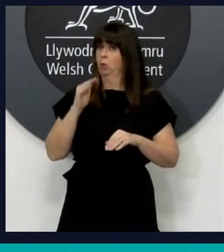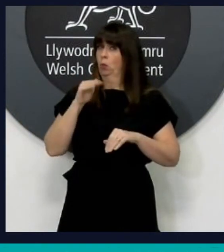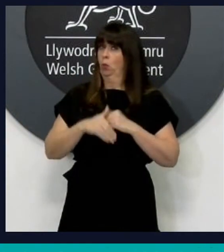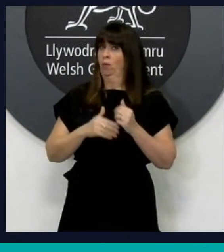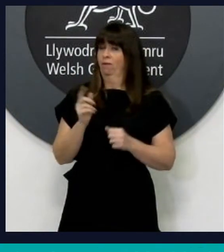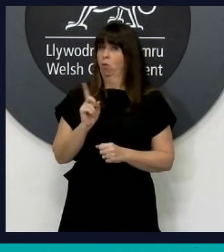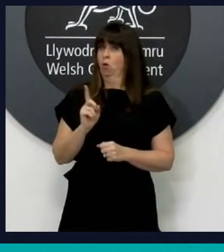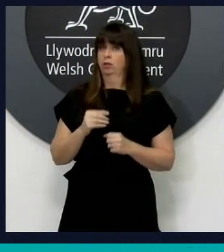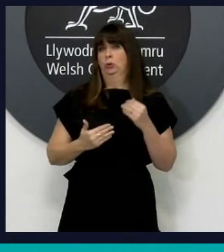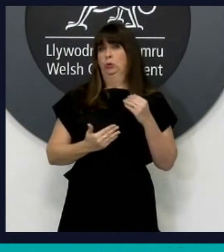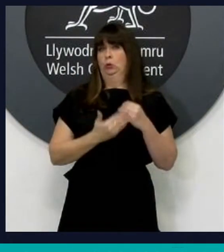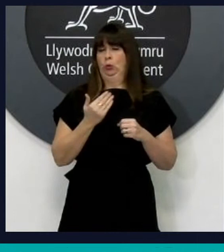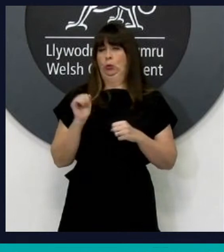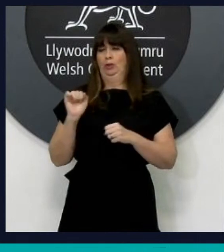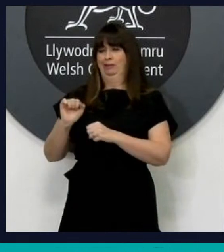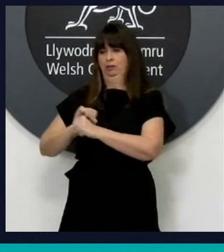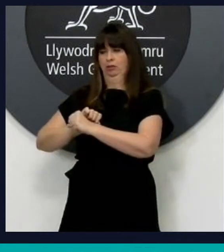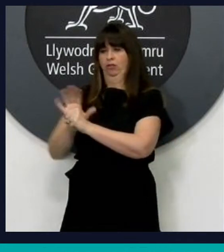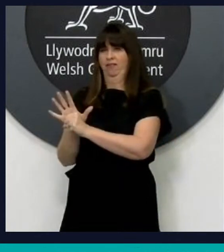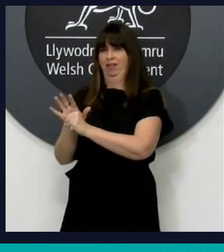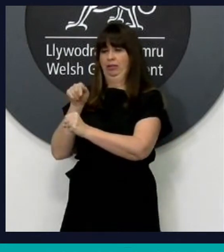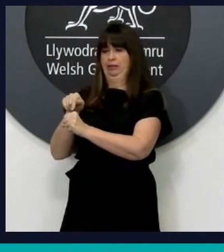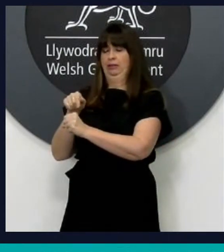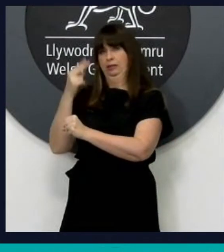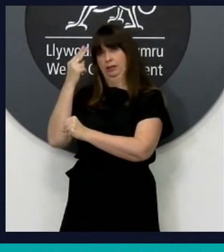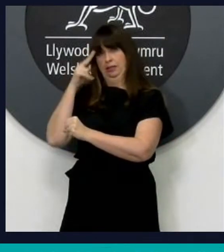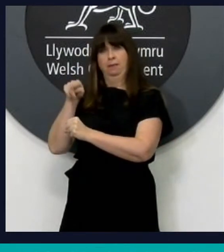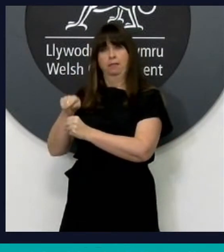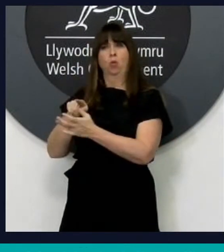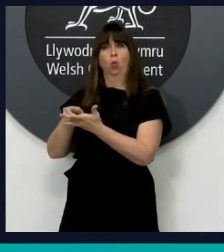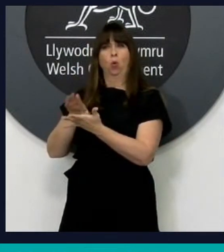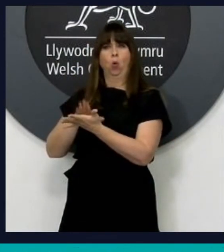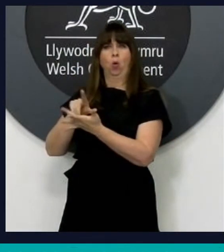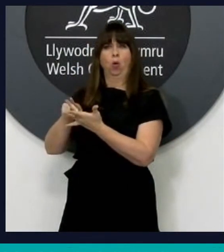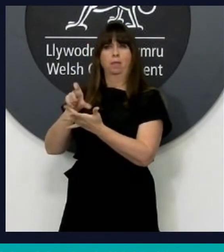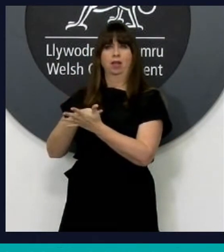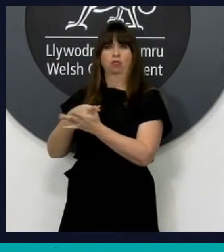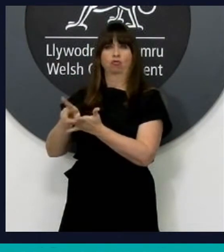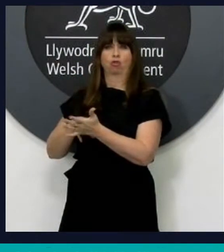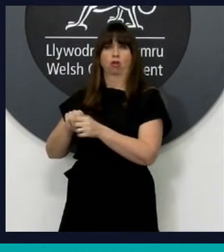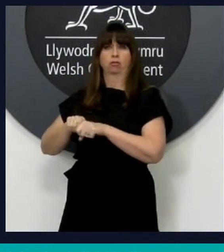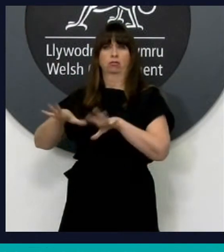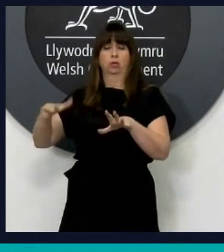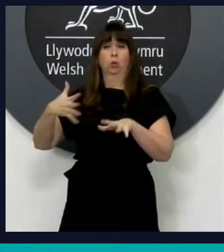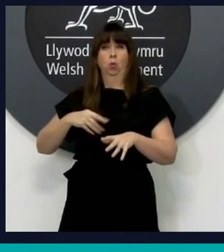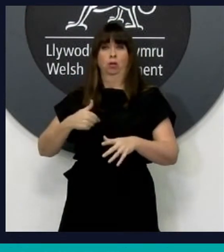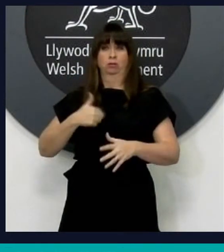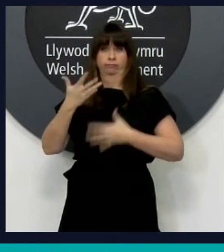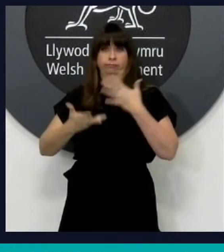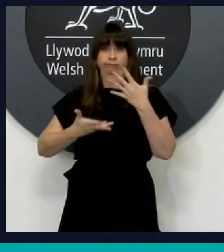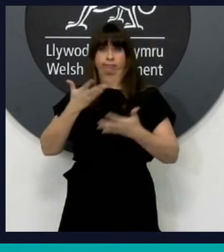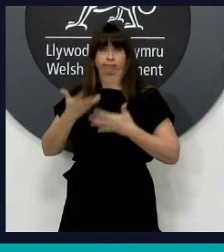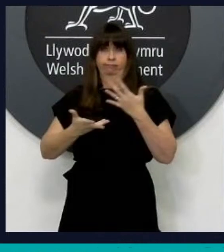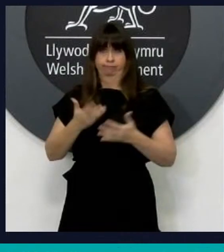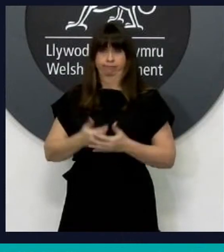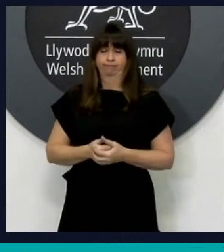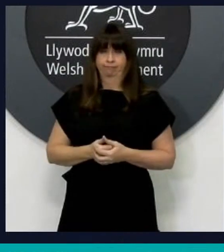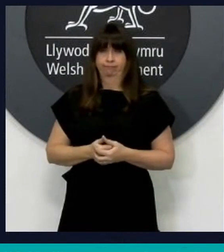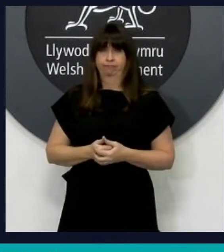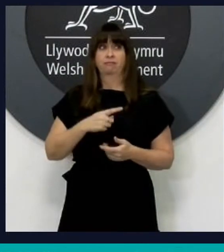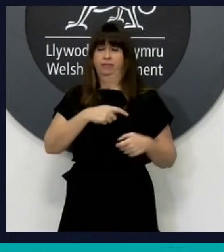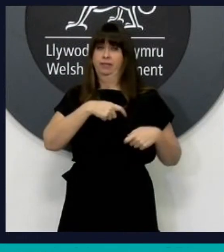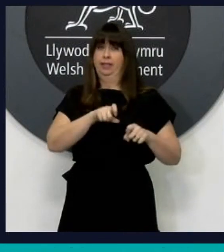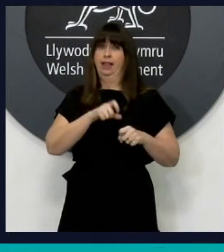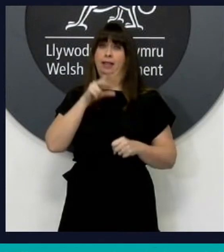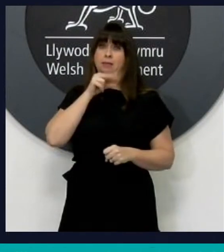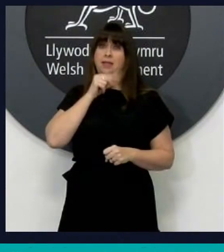fel Omicron, a'r camau un ni'n cymryd yng Nghymru i'ch diogelu chi. Bydd Gill yn sôn am sut ry'n ni'n